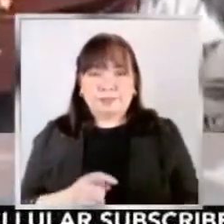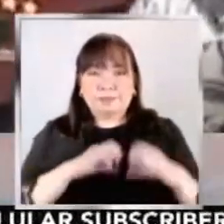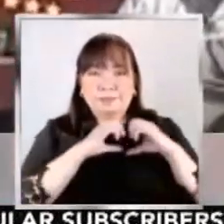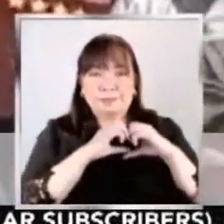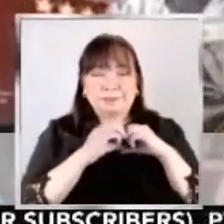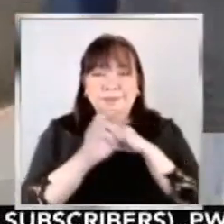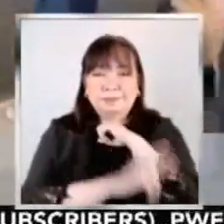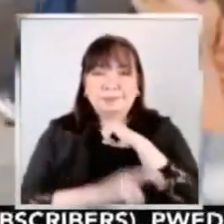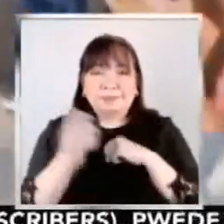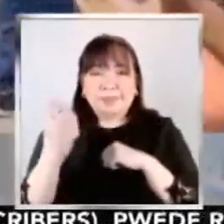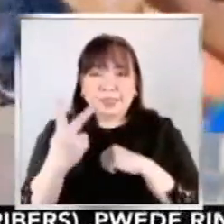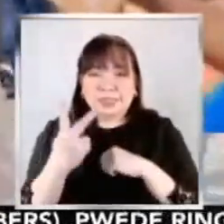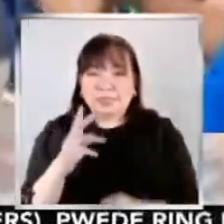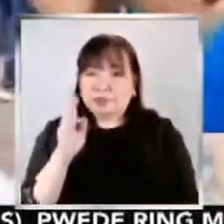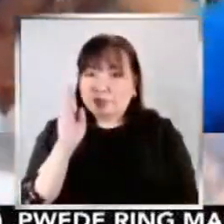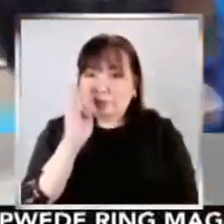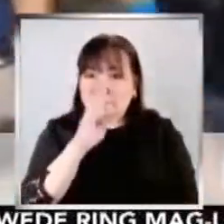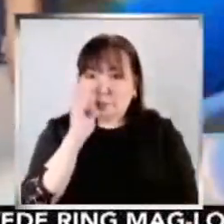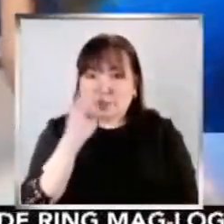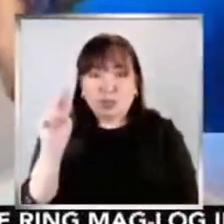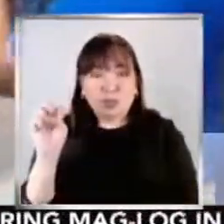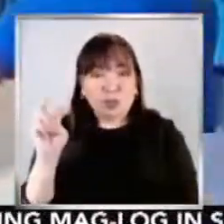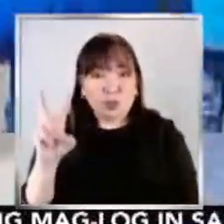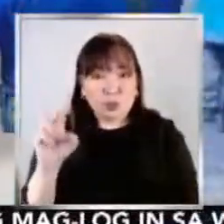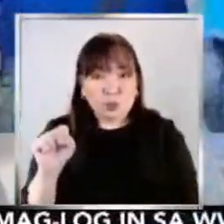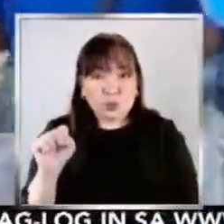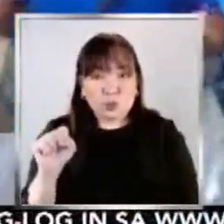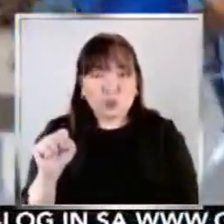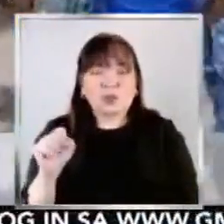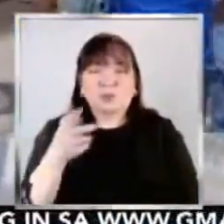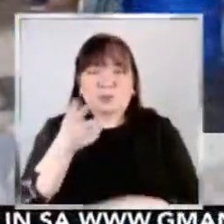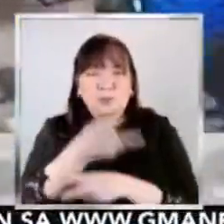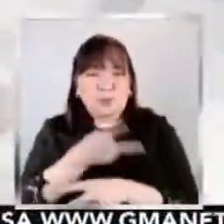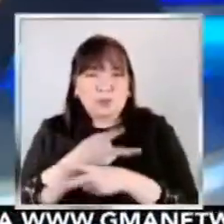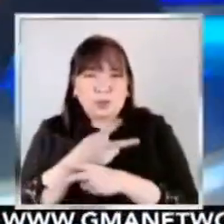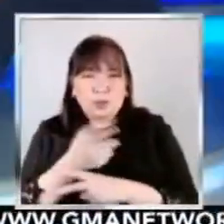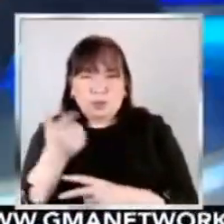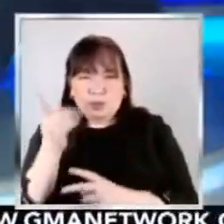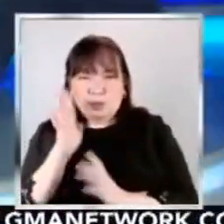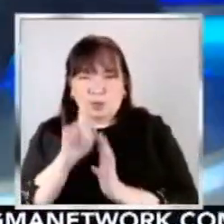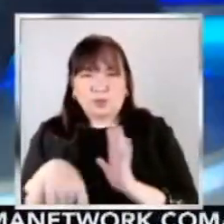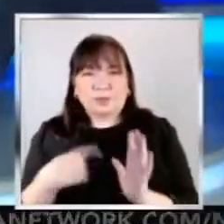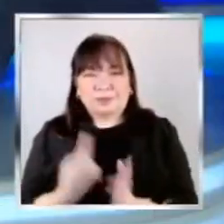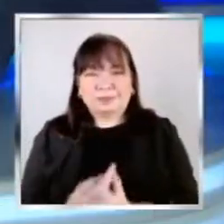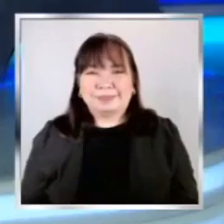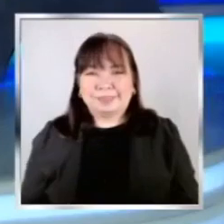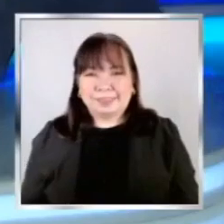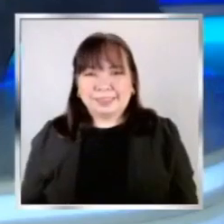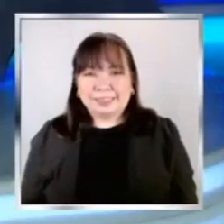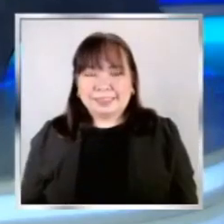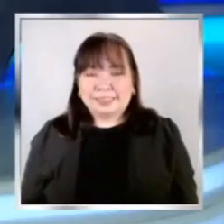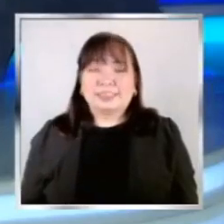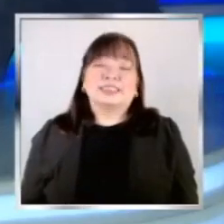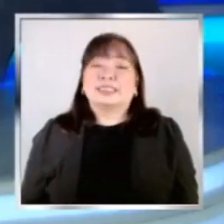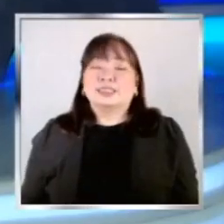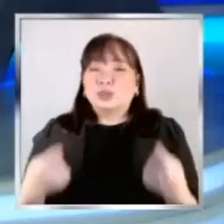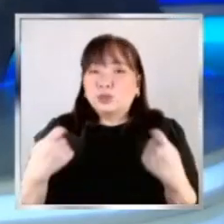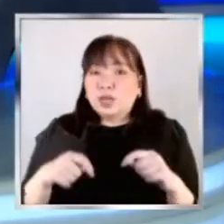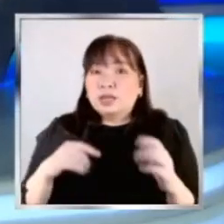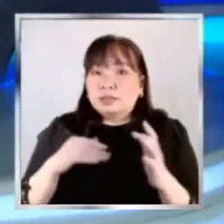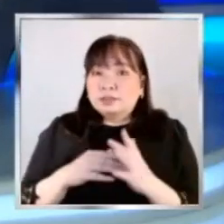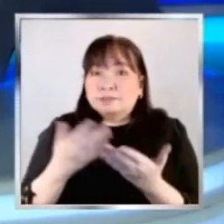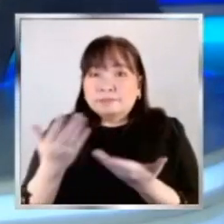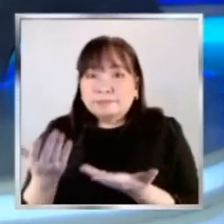Balitang Bicolandia, Veblen Reynes, nakatutok 24 oras. Sinisika po naming makuha ang panig ng PNP